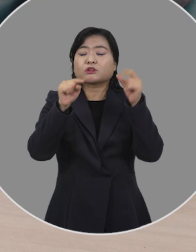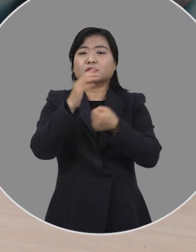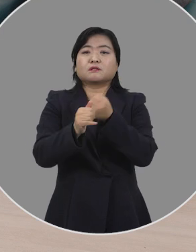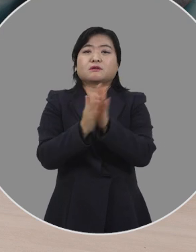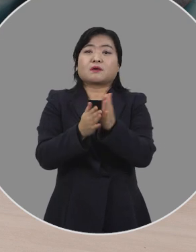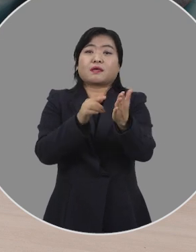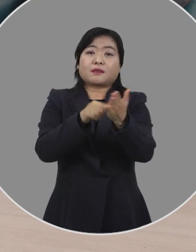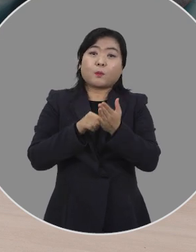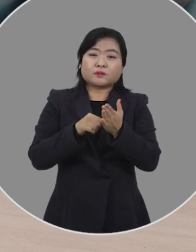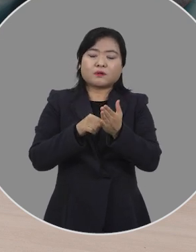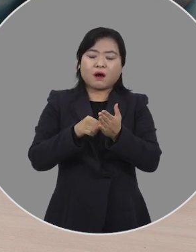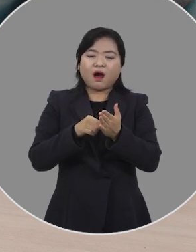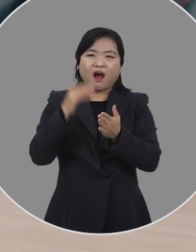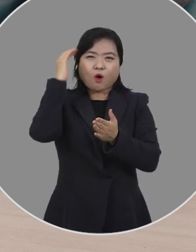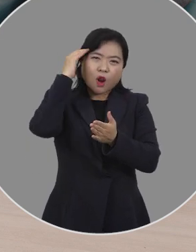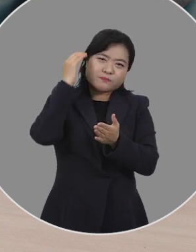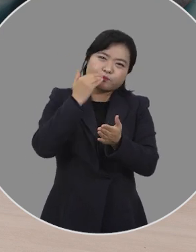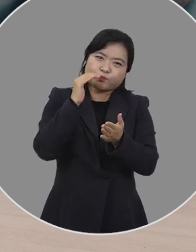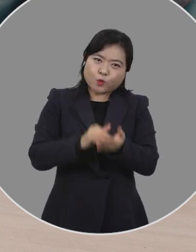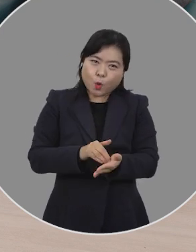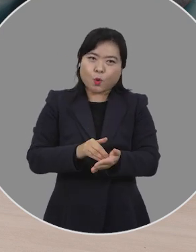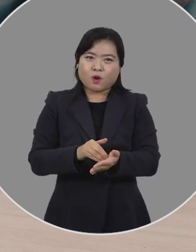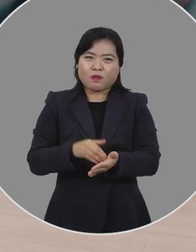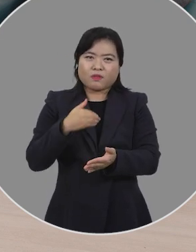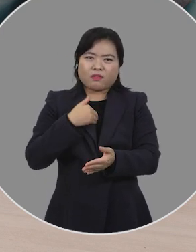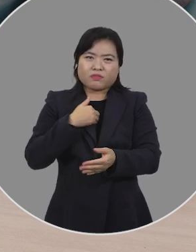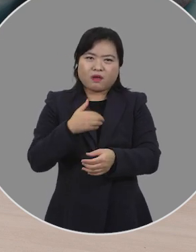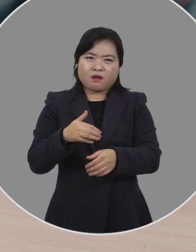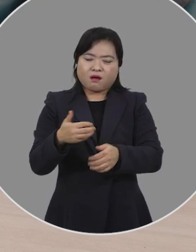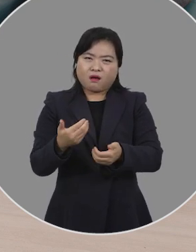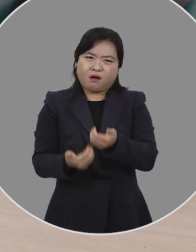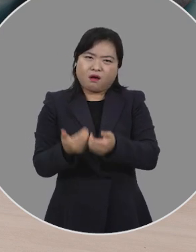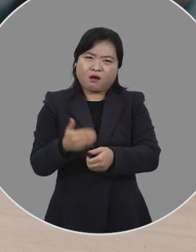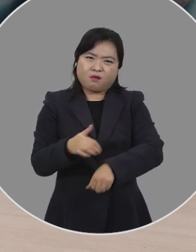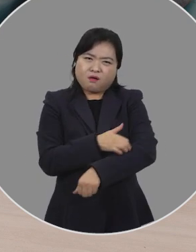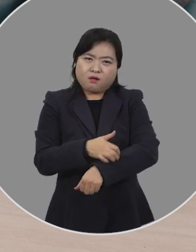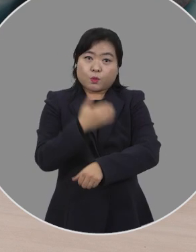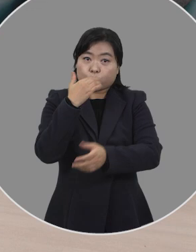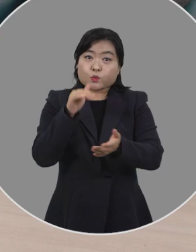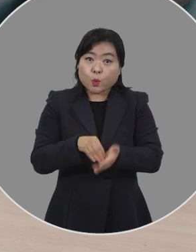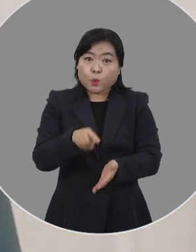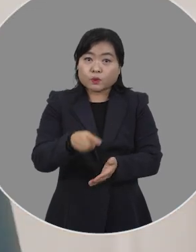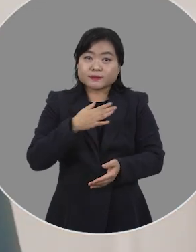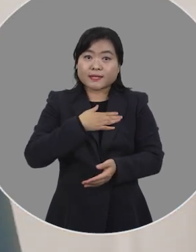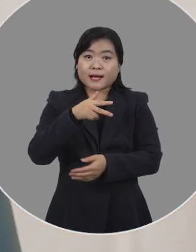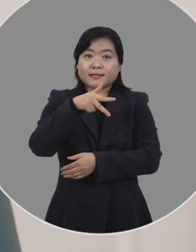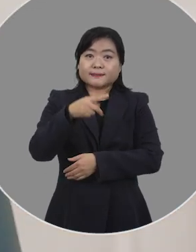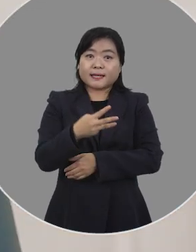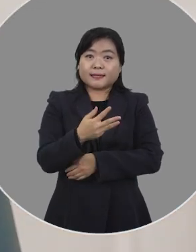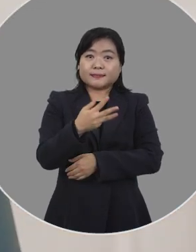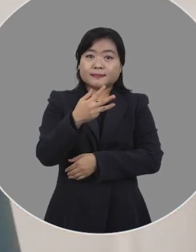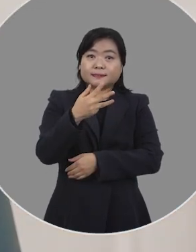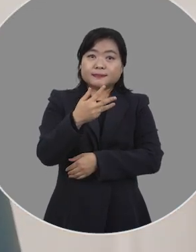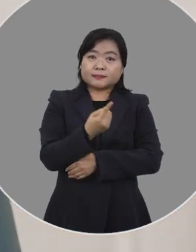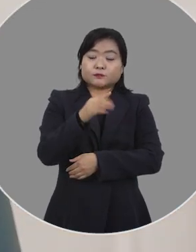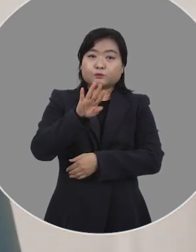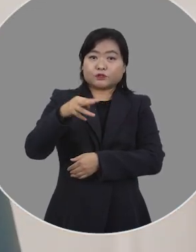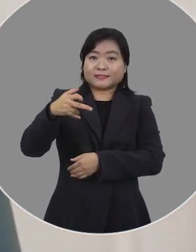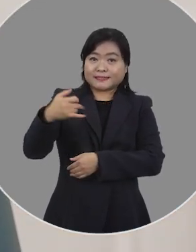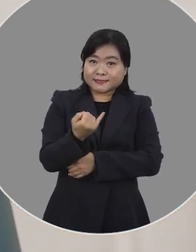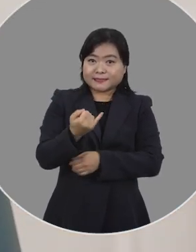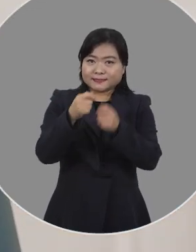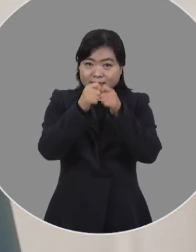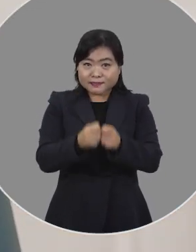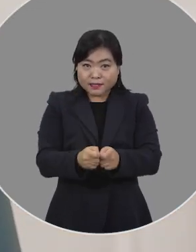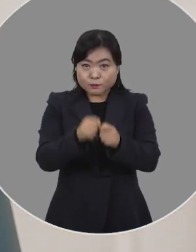성경에 나오는 걸림돌이에요. 걸거치는 돌. 근데 제가 잘츠부르크 자세히 살펴볼 때